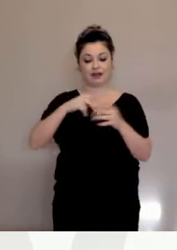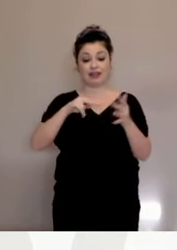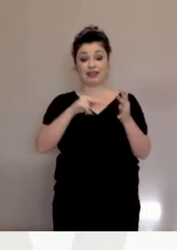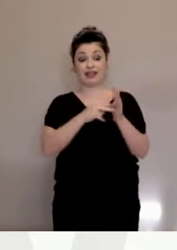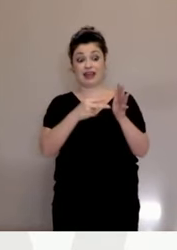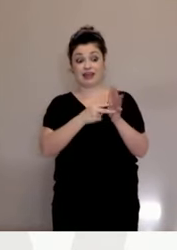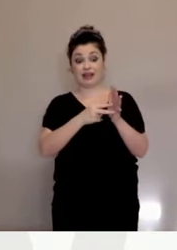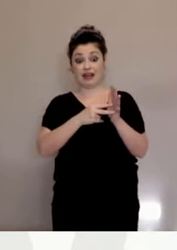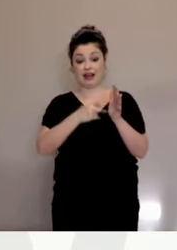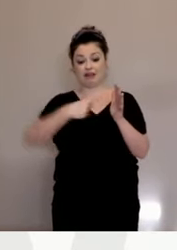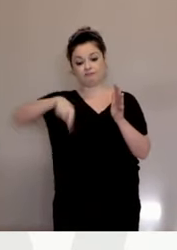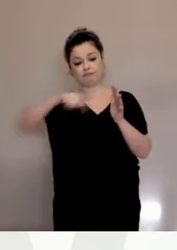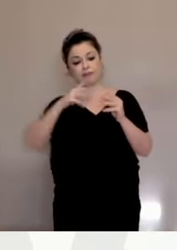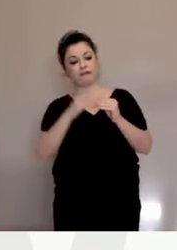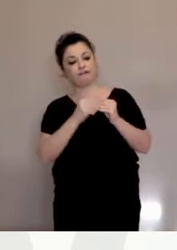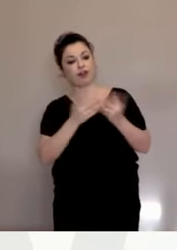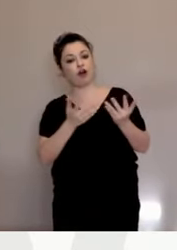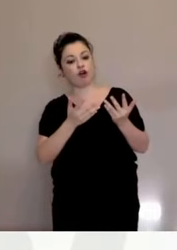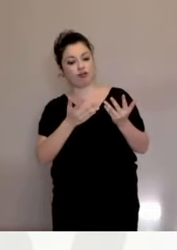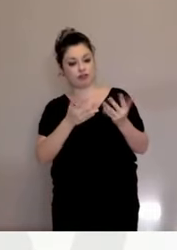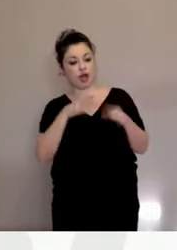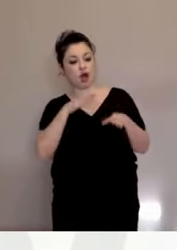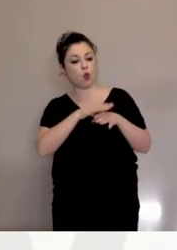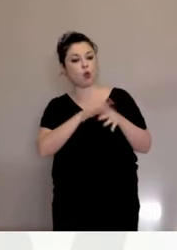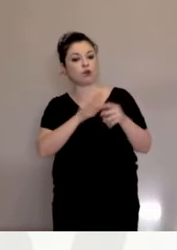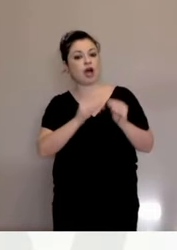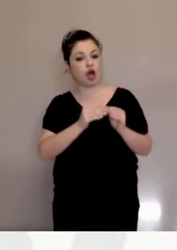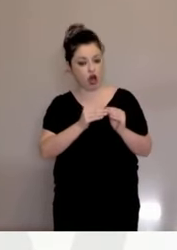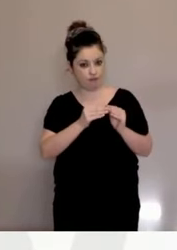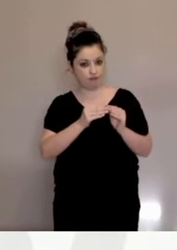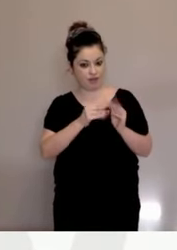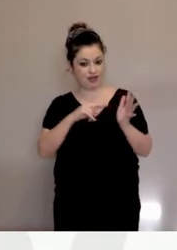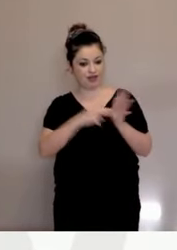Ma cosa vogliamo fare con la tecnica